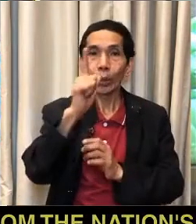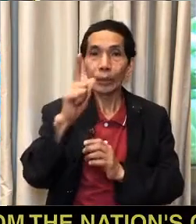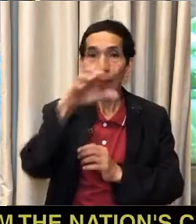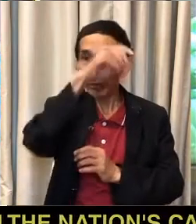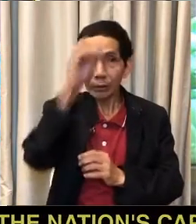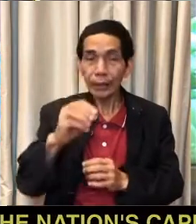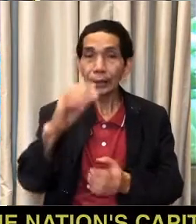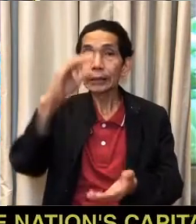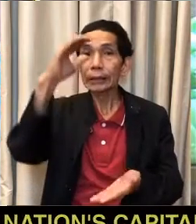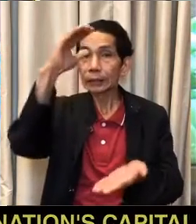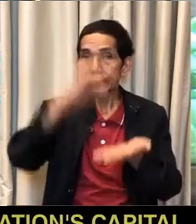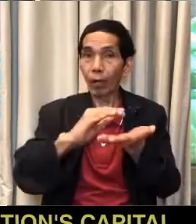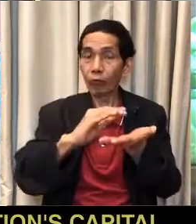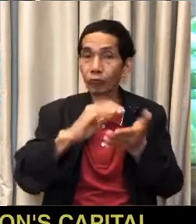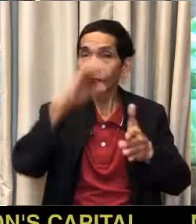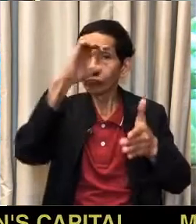20%.